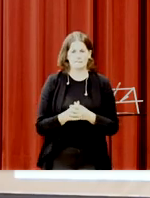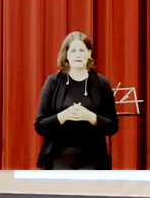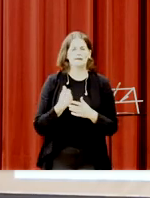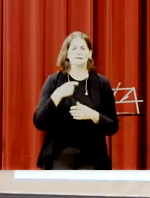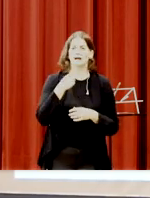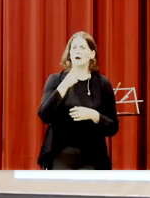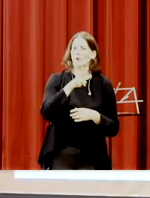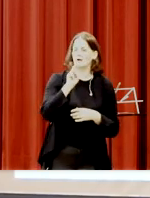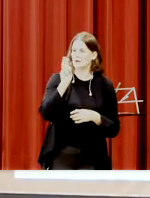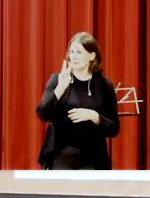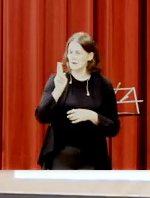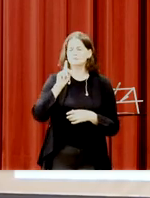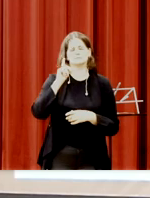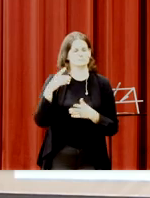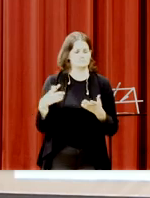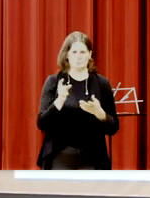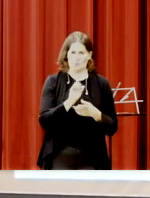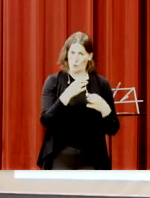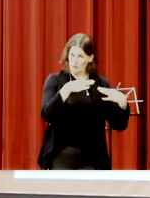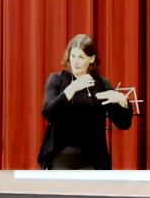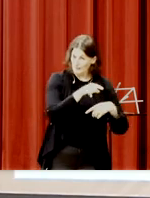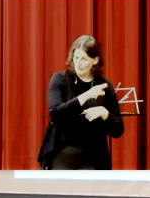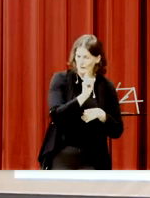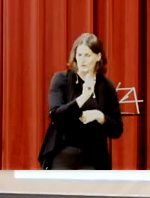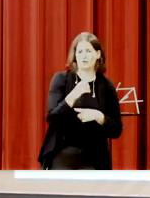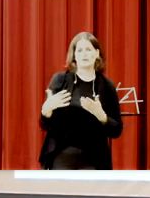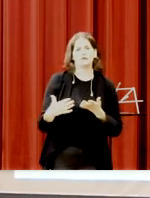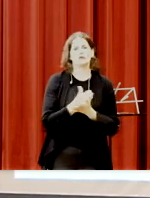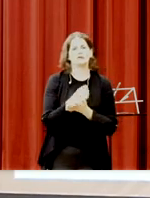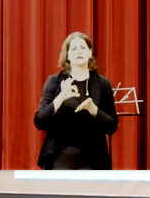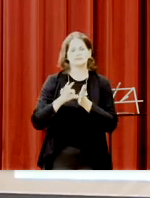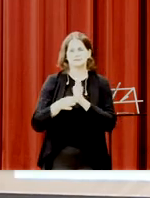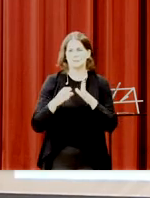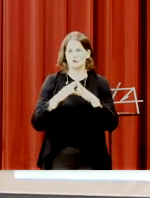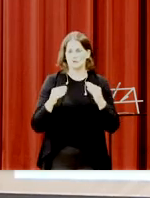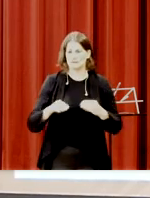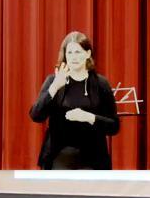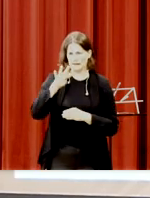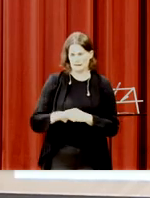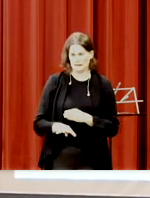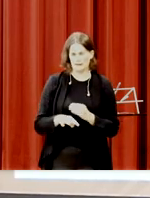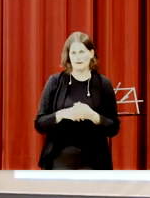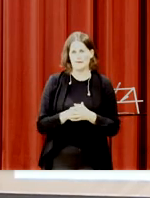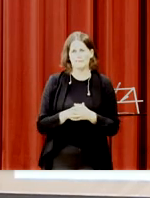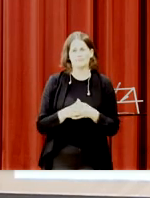Aquest element estava ja recollit dins de la declaració de Calonge.